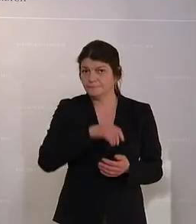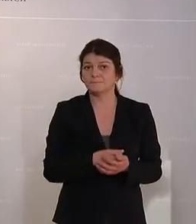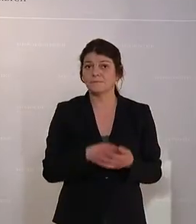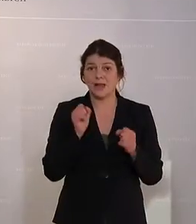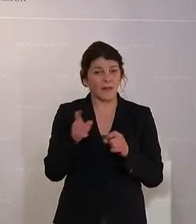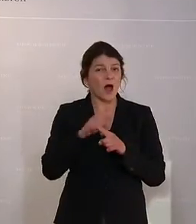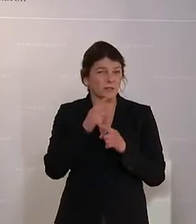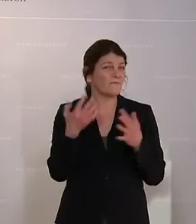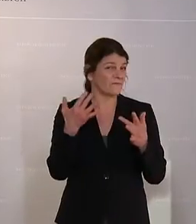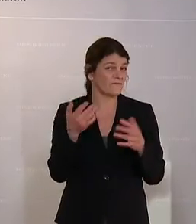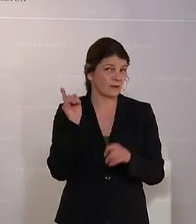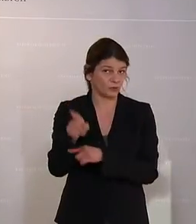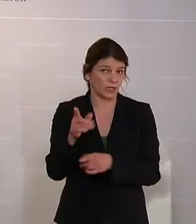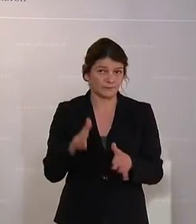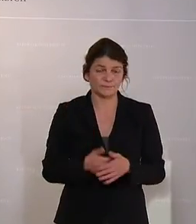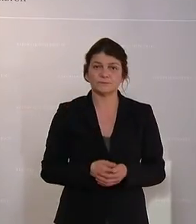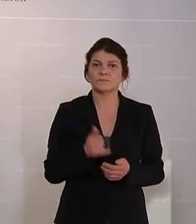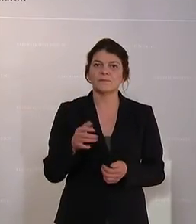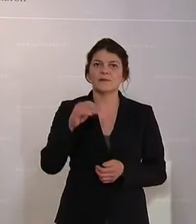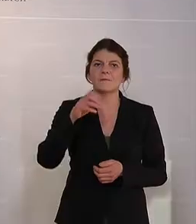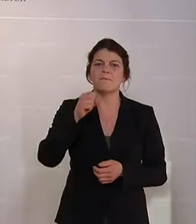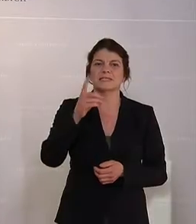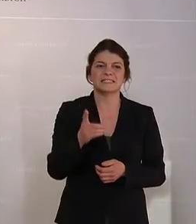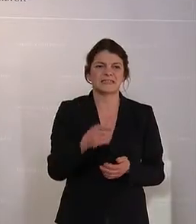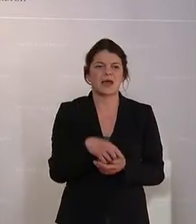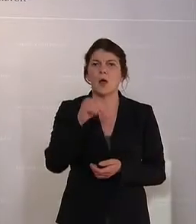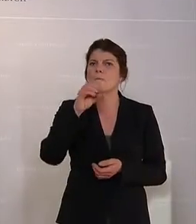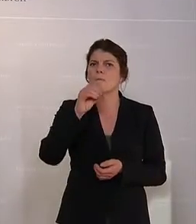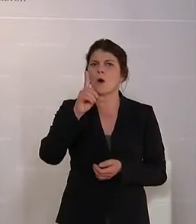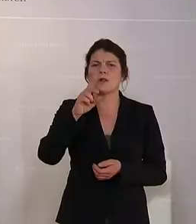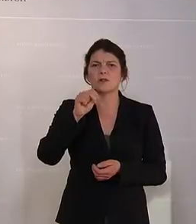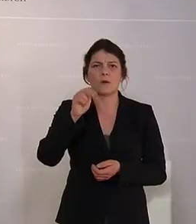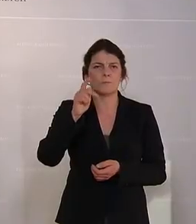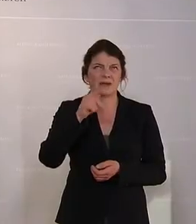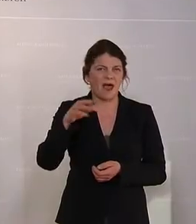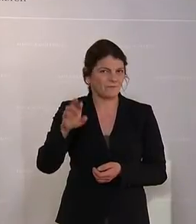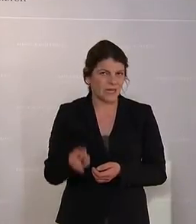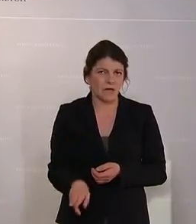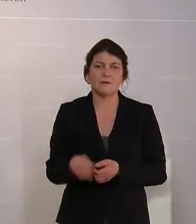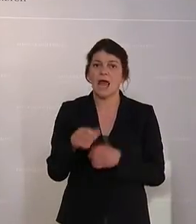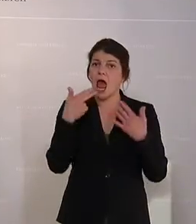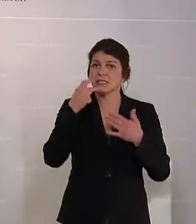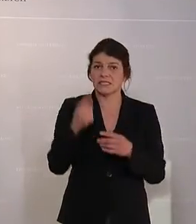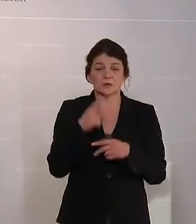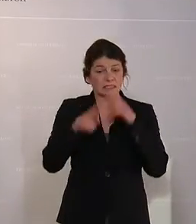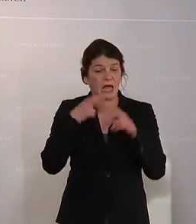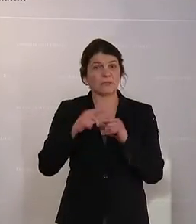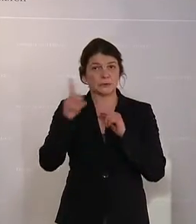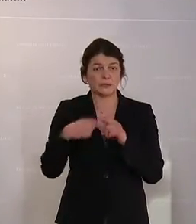Mengen auch sagen. Von MSD, also Molnupiravir, werden 80.000 Therapiezyklen bestellt und